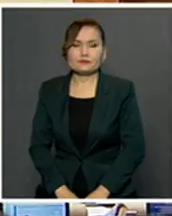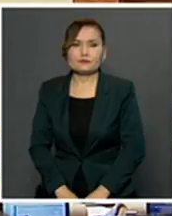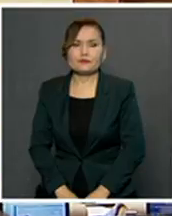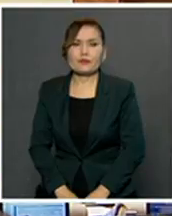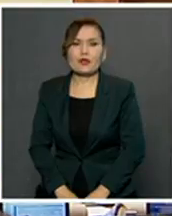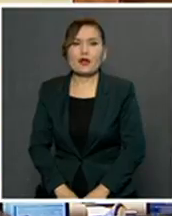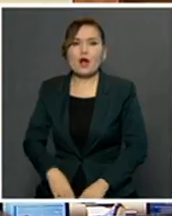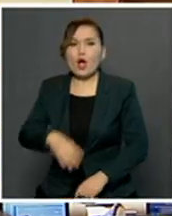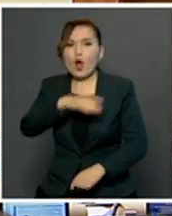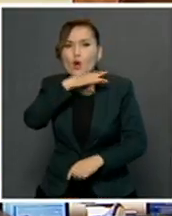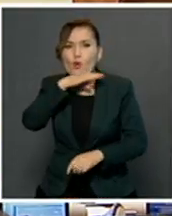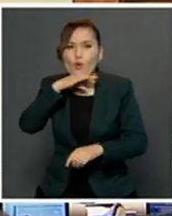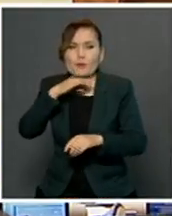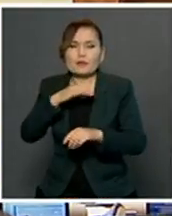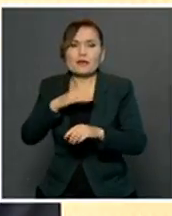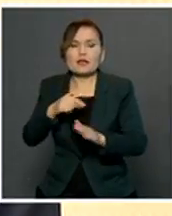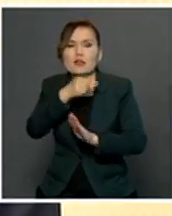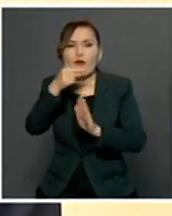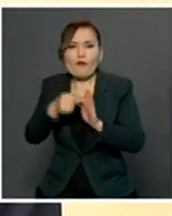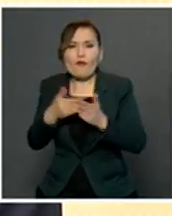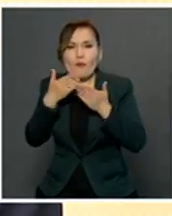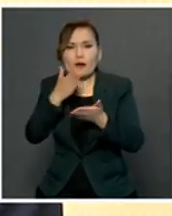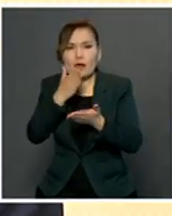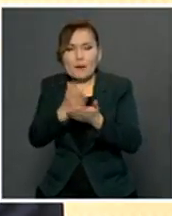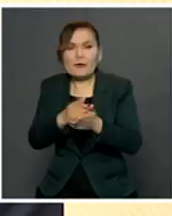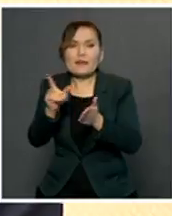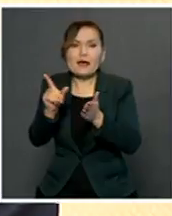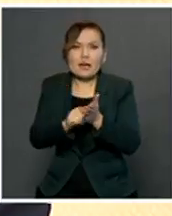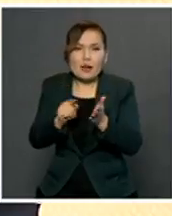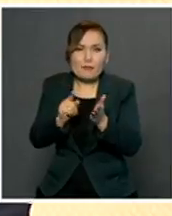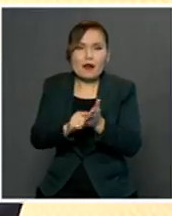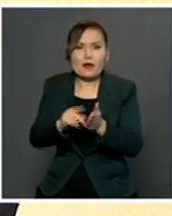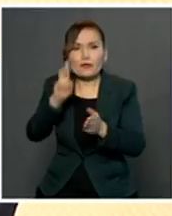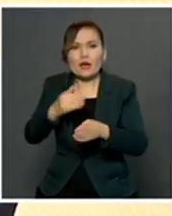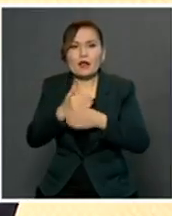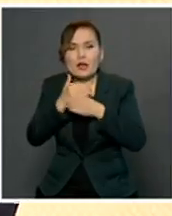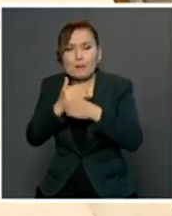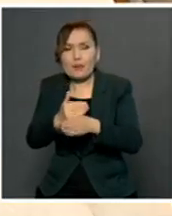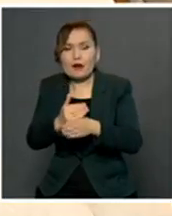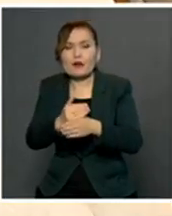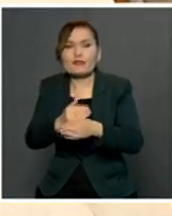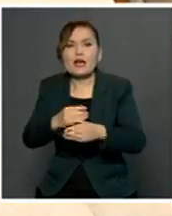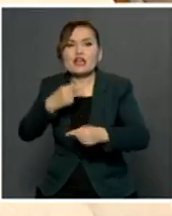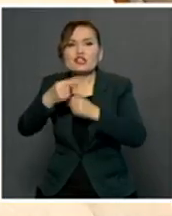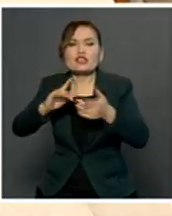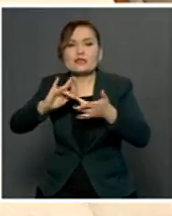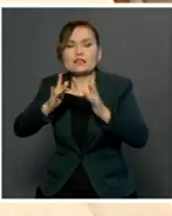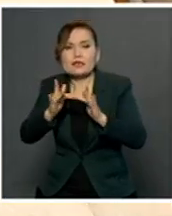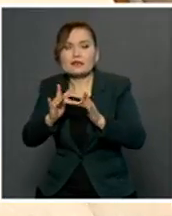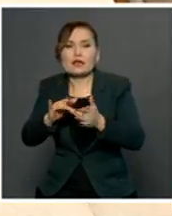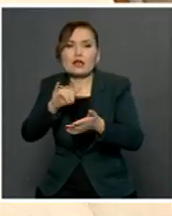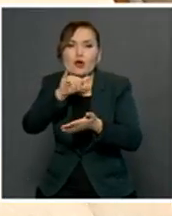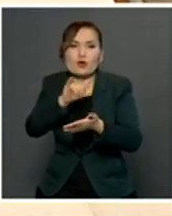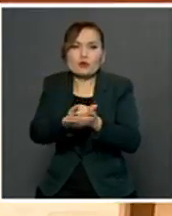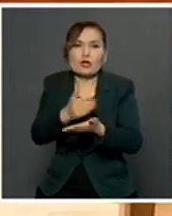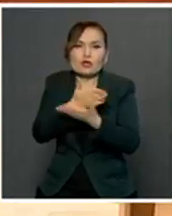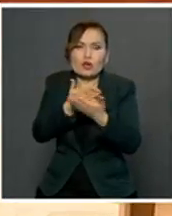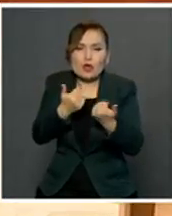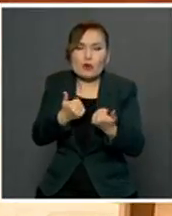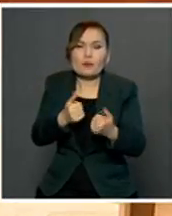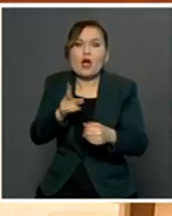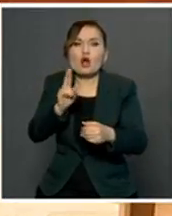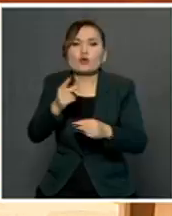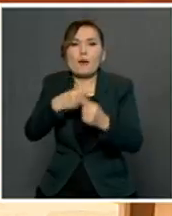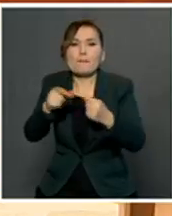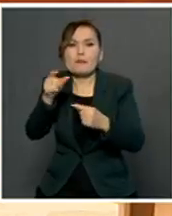Көпшілікті толғандыратын тағы бір сұрақ бар. Ол не зейнетақы, не жәрдемақы жүйесіне тіркелмей, жалданып, немесе өзін-өзі жұмыспен қамтыған